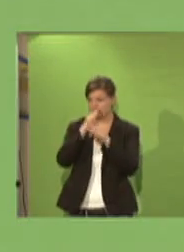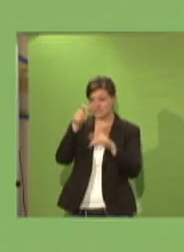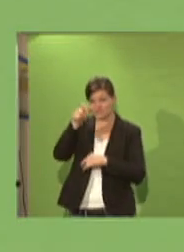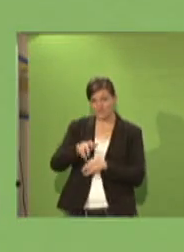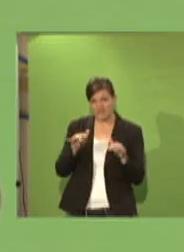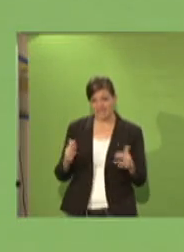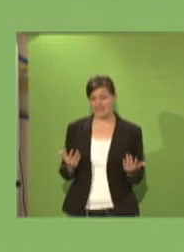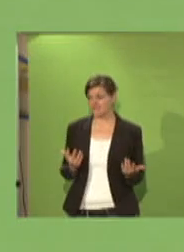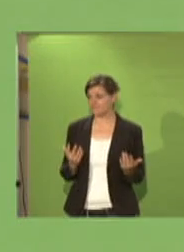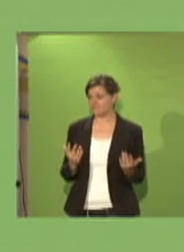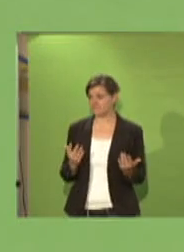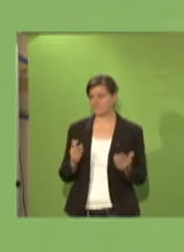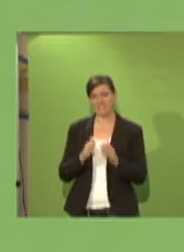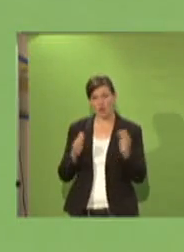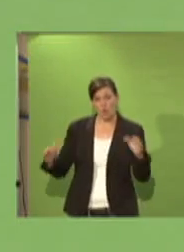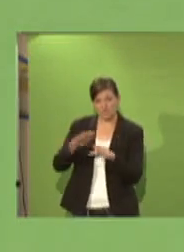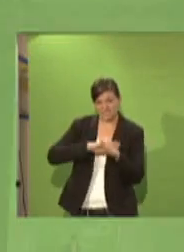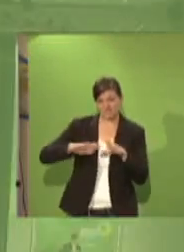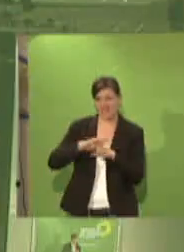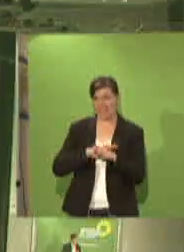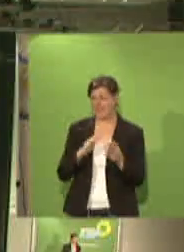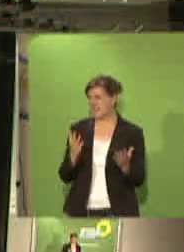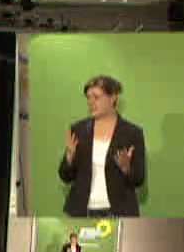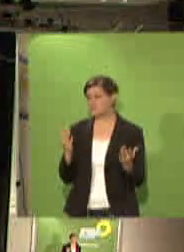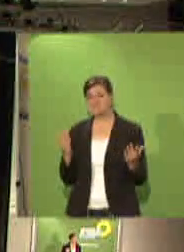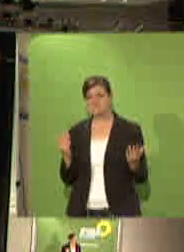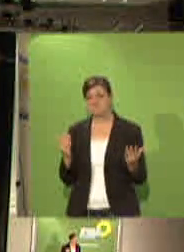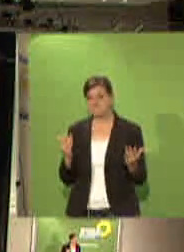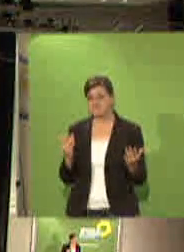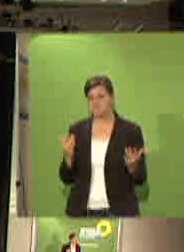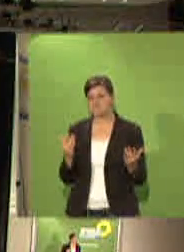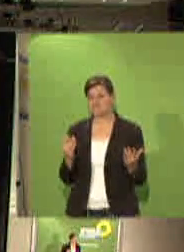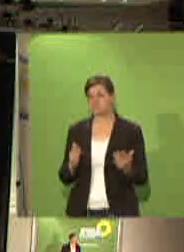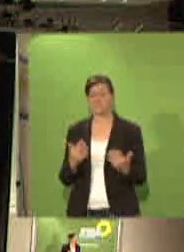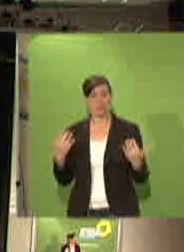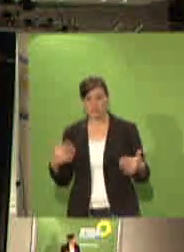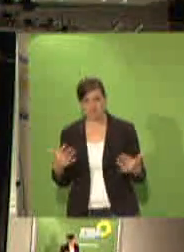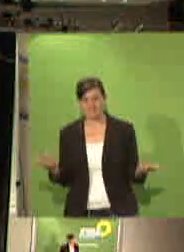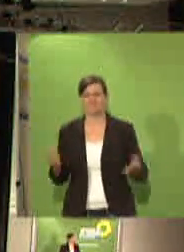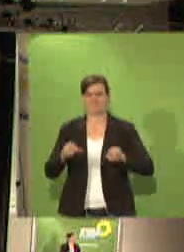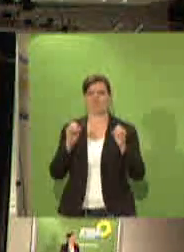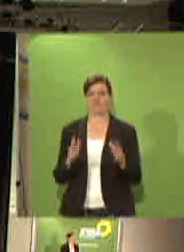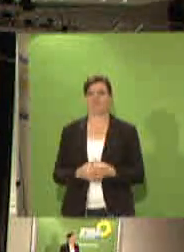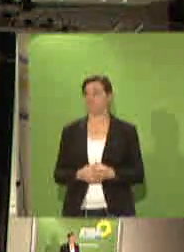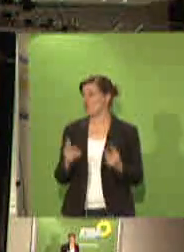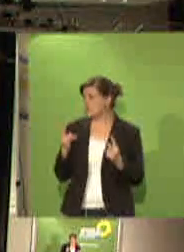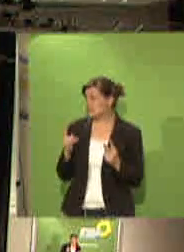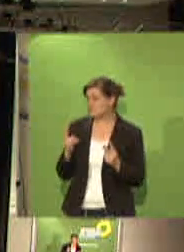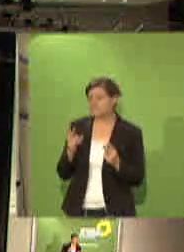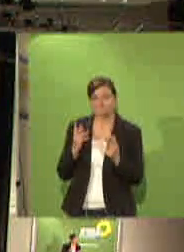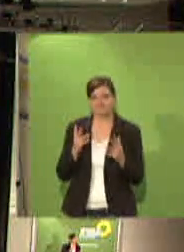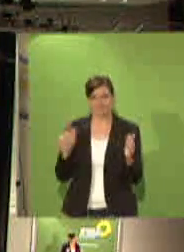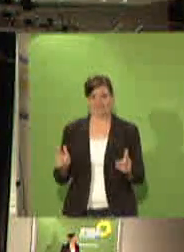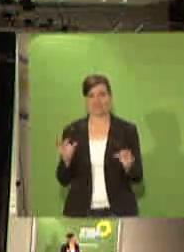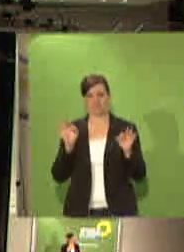dann. Coesfeld. Bleibst du hier? Noch nicht da, okay, oder? Dann machen wir